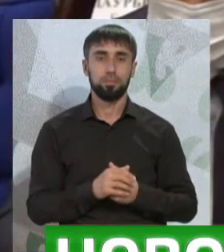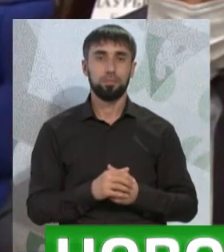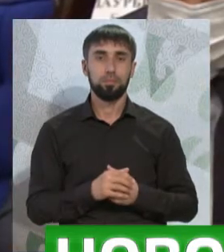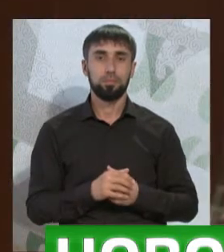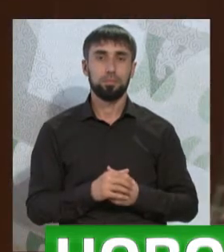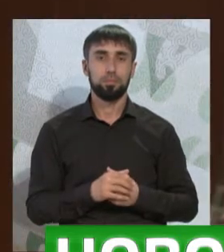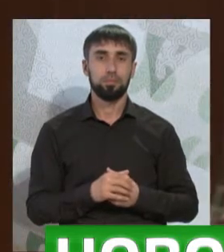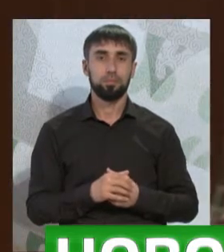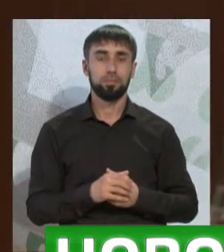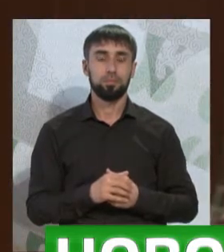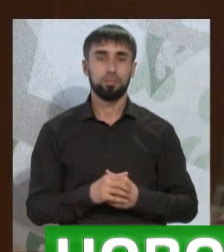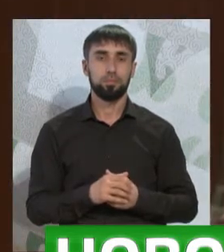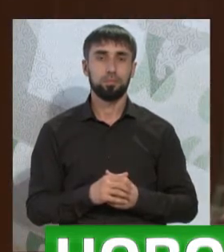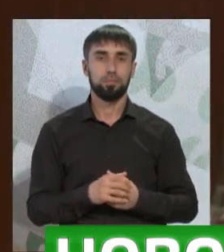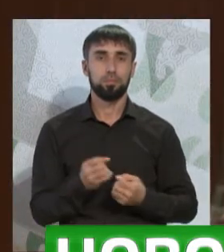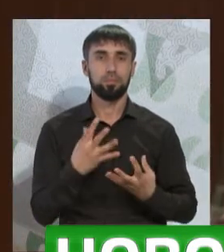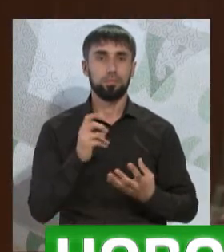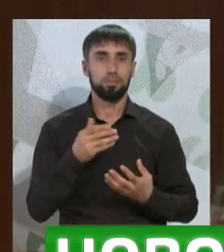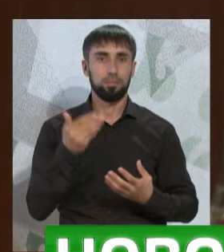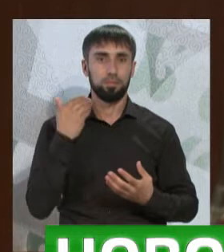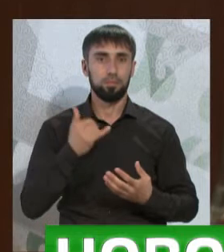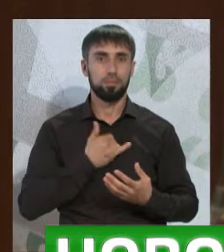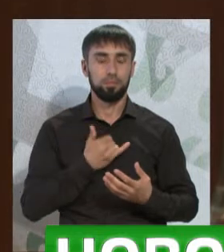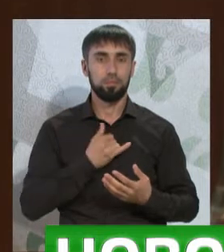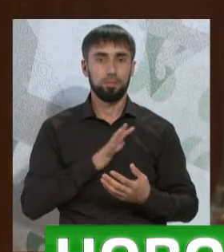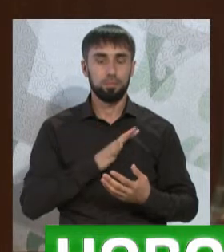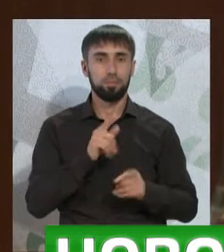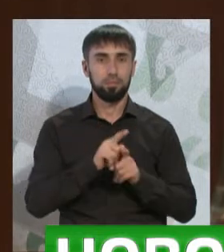чтобы Роспотребнадзор изучил ситуацию эту